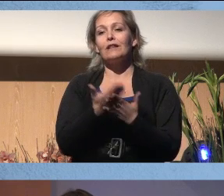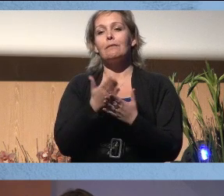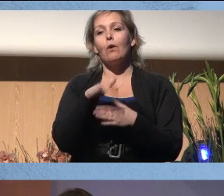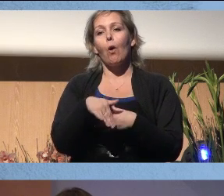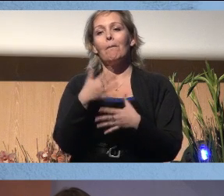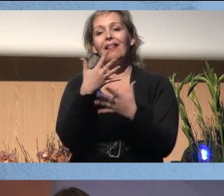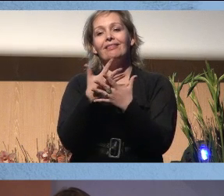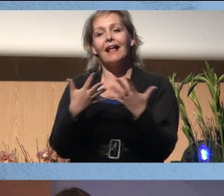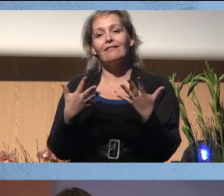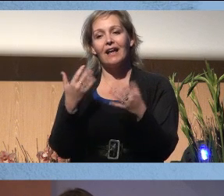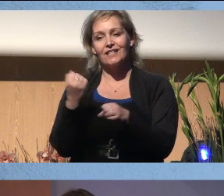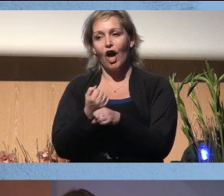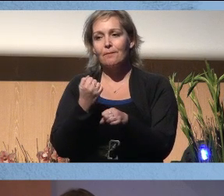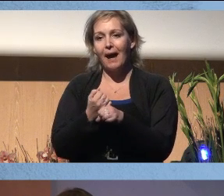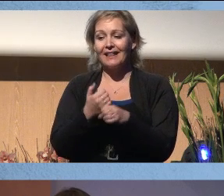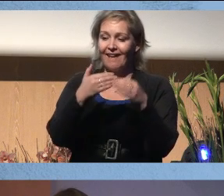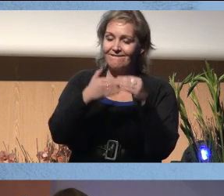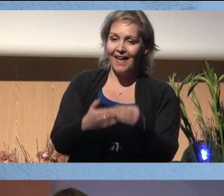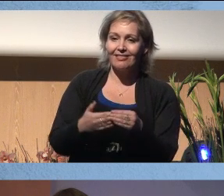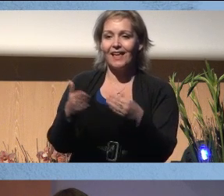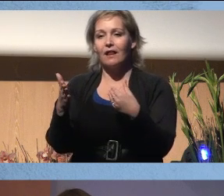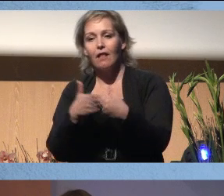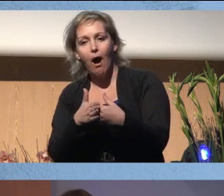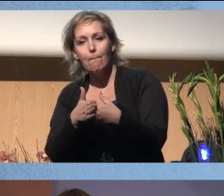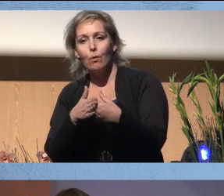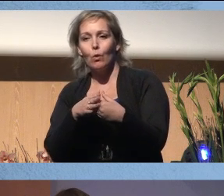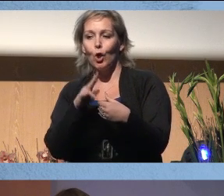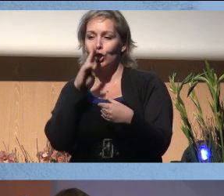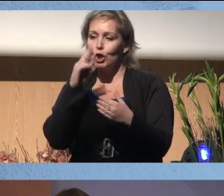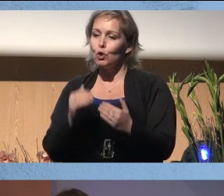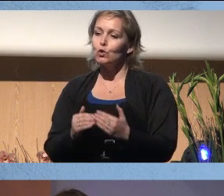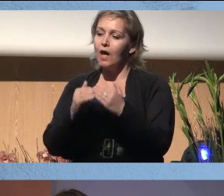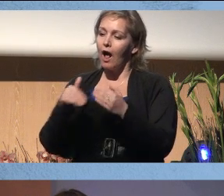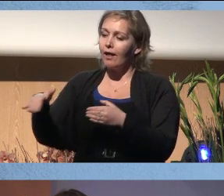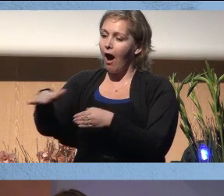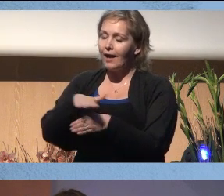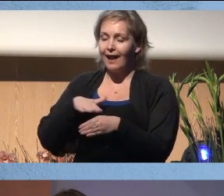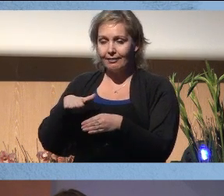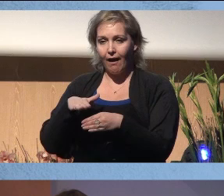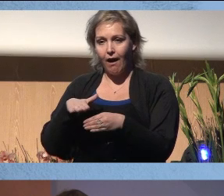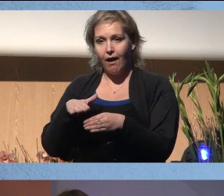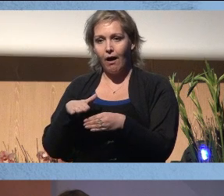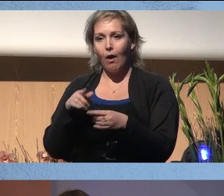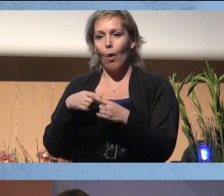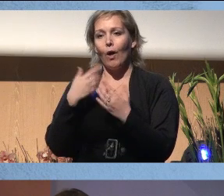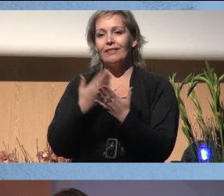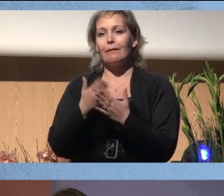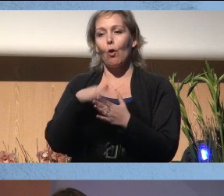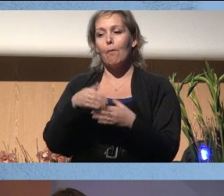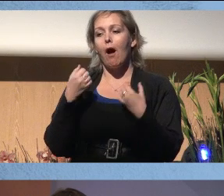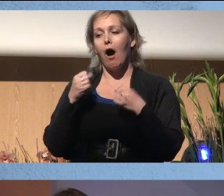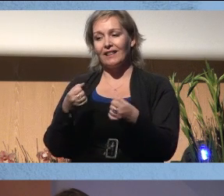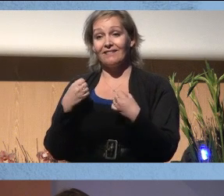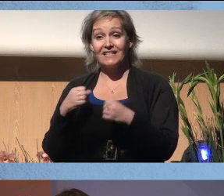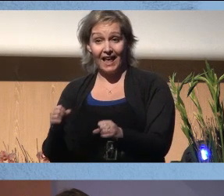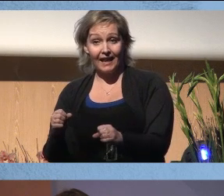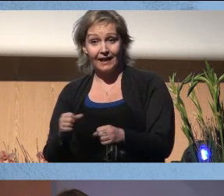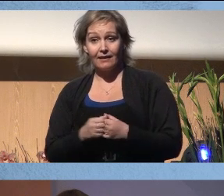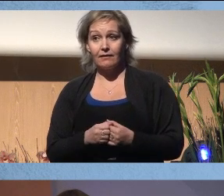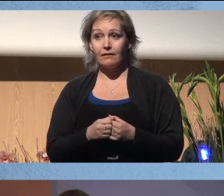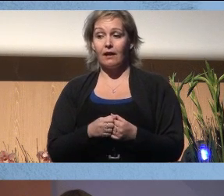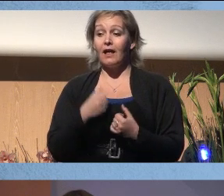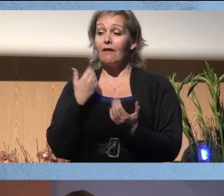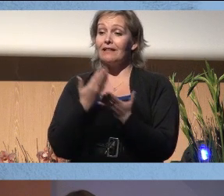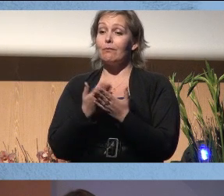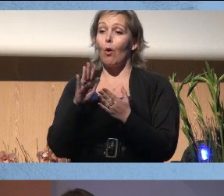om nettverksarbeid med venner, naboer, nye sosiale arenaer og tilbud om aktivisering. De